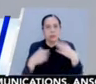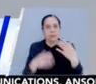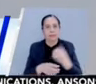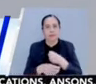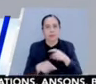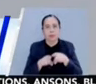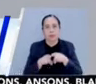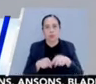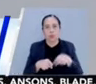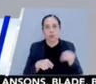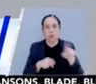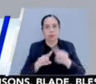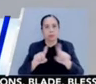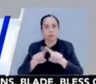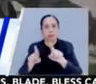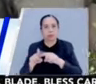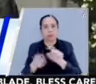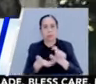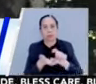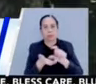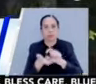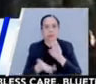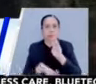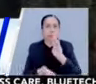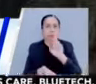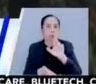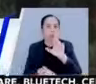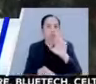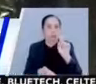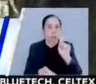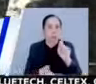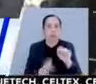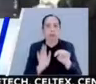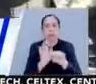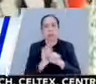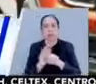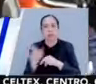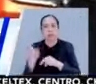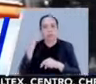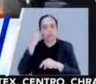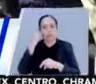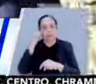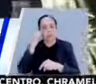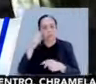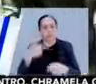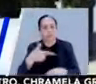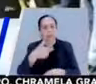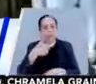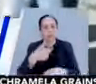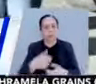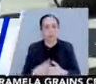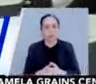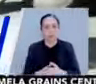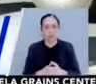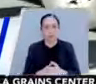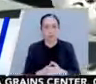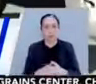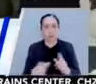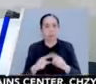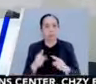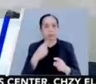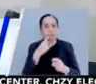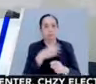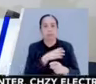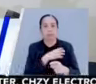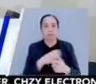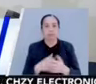scene na iba't ibang uri ng bala ng baril. Nagnegatibo naman si John Amores sa isinagawang paraffin test, pero ayon sa pulisya,